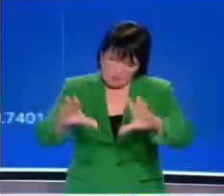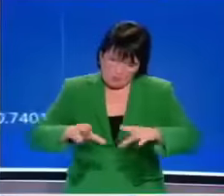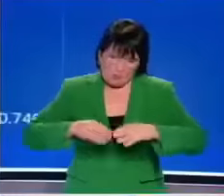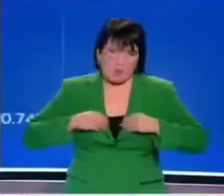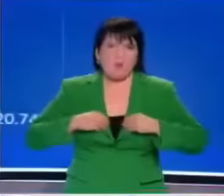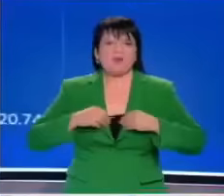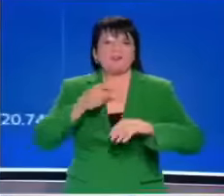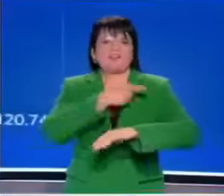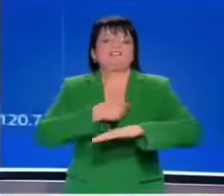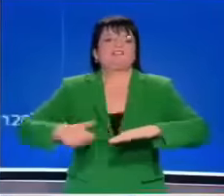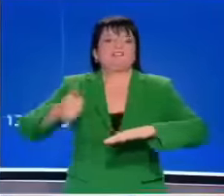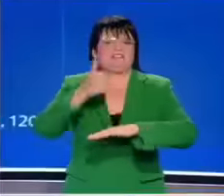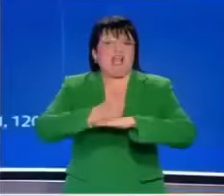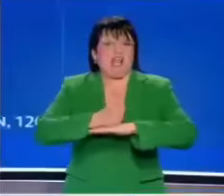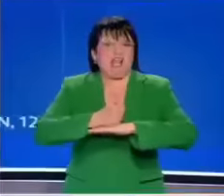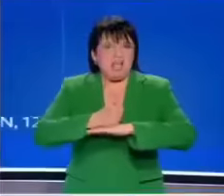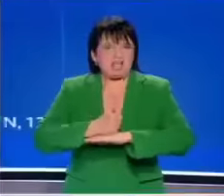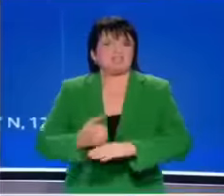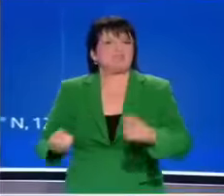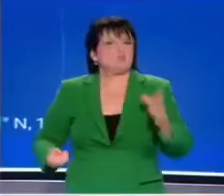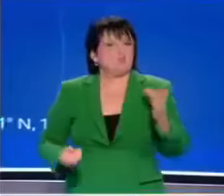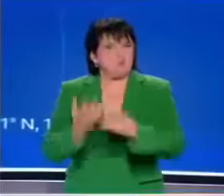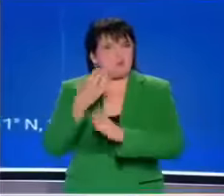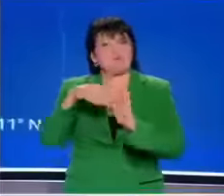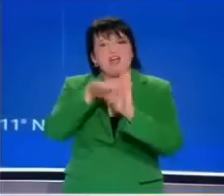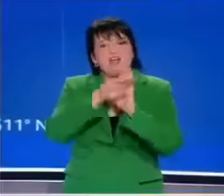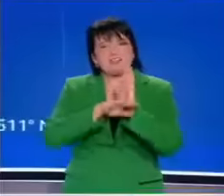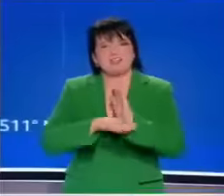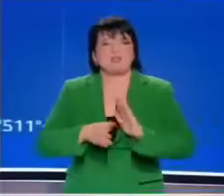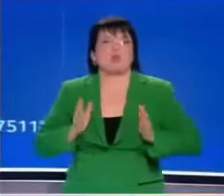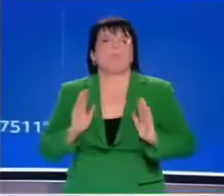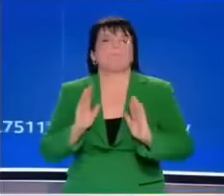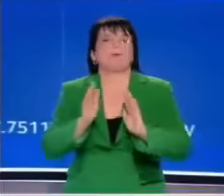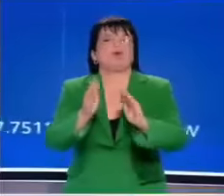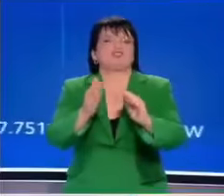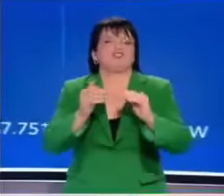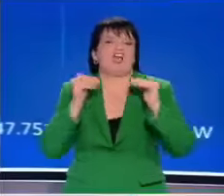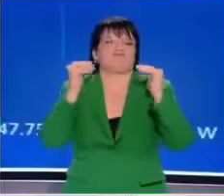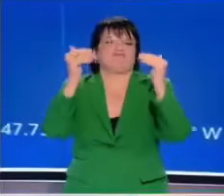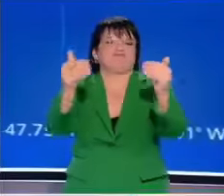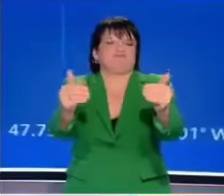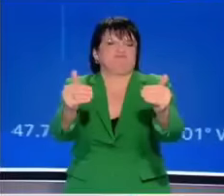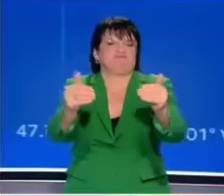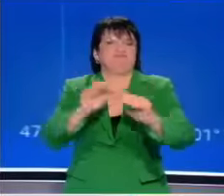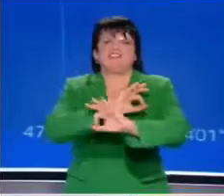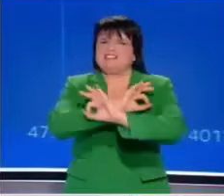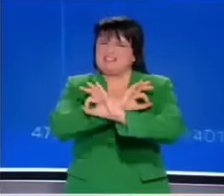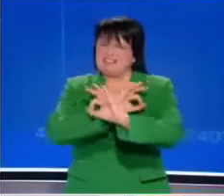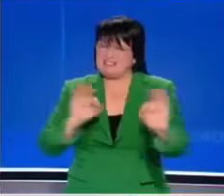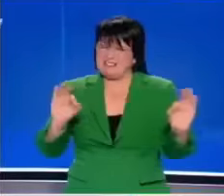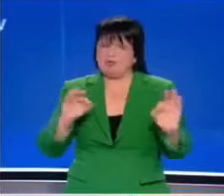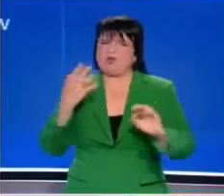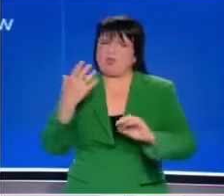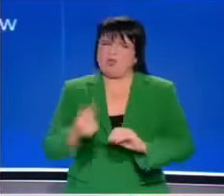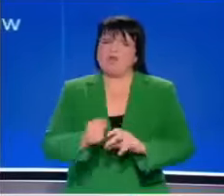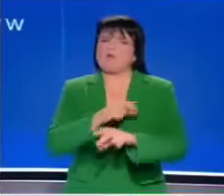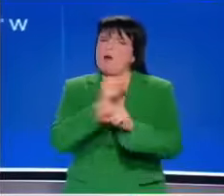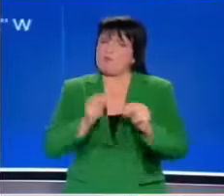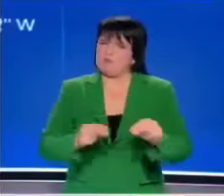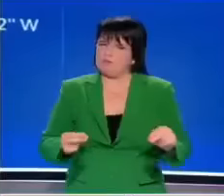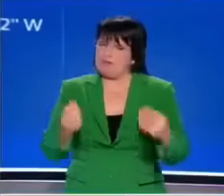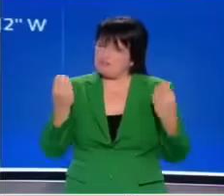νέα έχει από την κοινωνική του βάση με ένα καταστατικό συνέδριο θα πάει μπροστά και είμαι σίγουρος ότι όχι μόνο θα χουμε ένα πάρα πολύ καλό